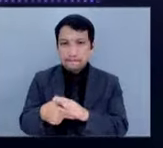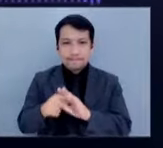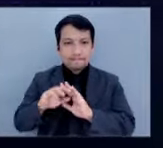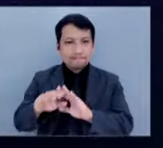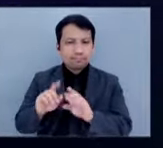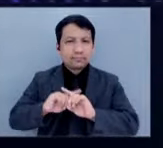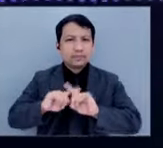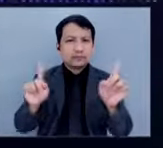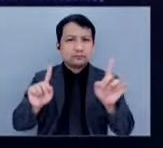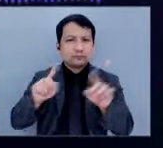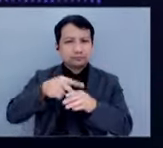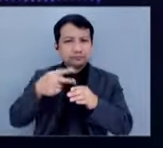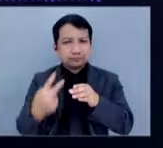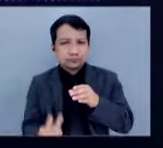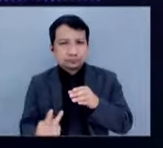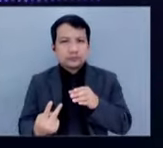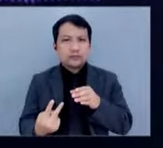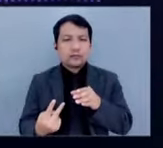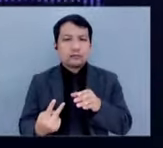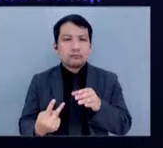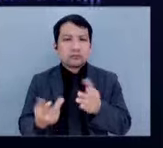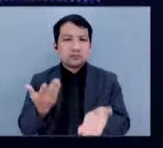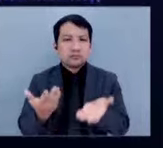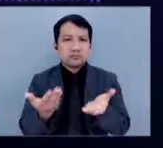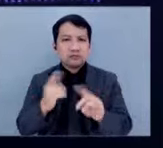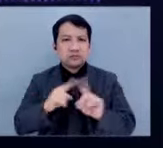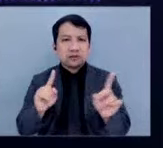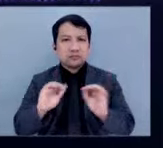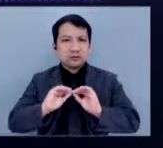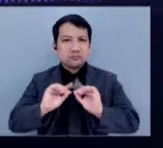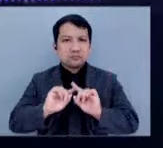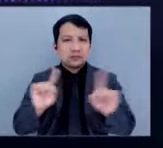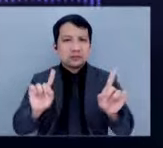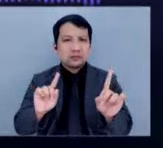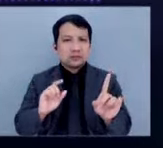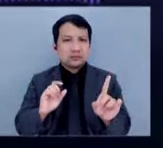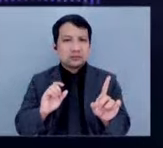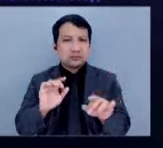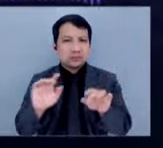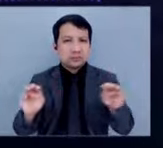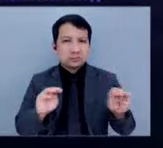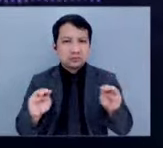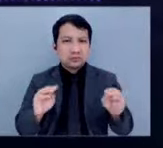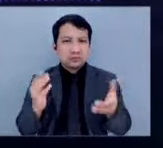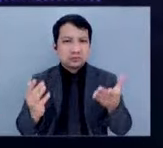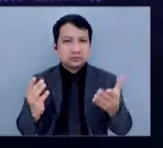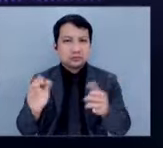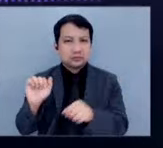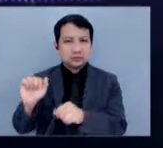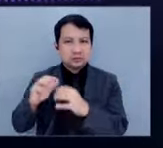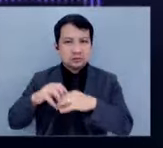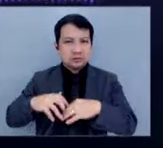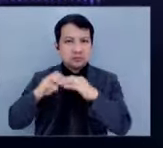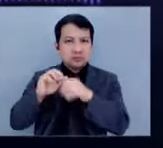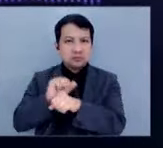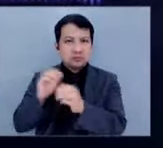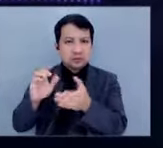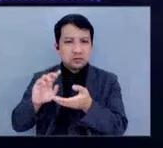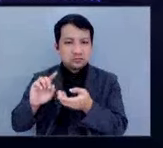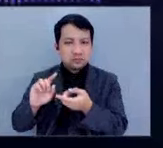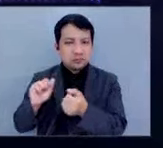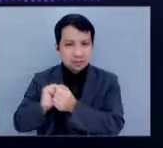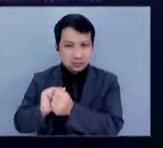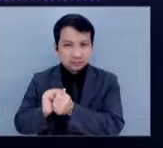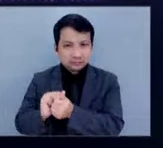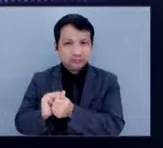septic tanks. Then there are possibilities na may gumagalaw, posible po sa mga construction workers na kasamahan din niya